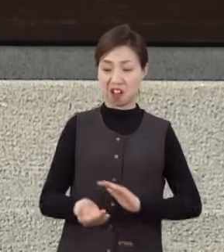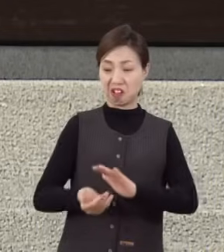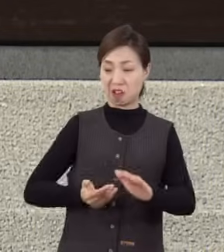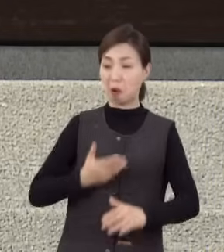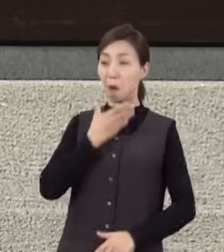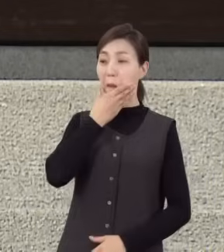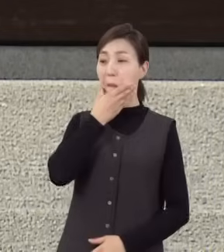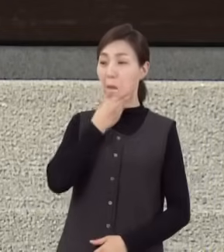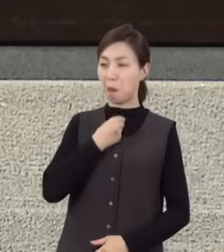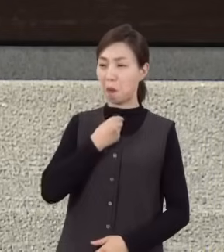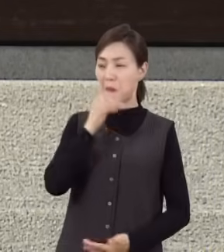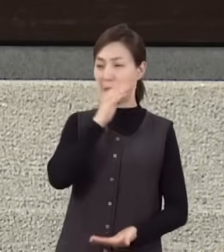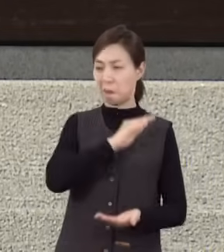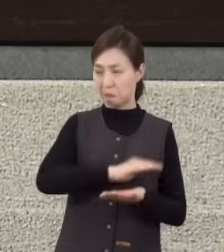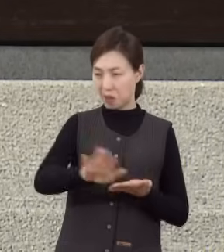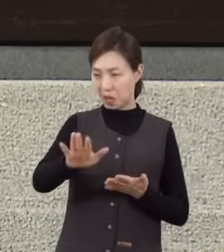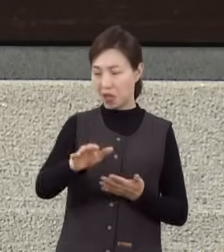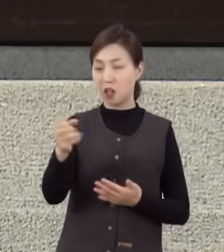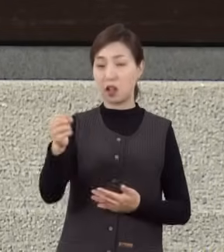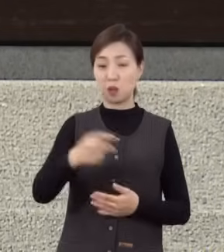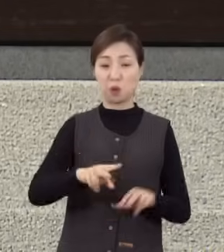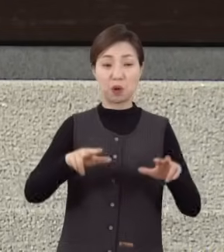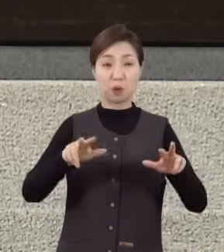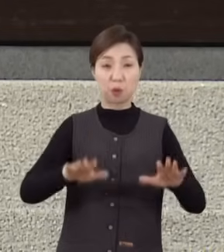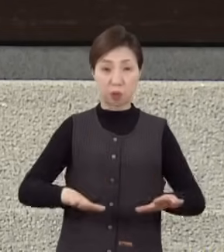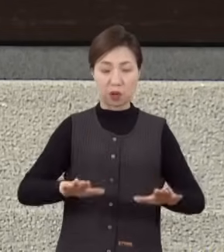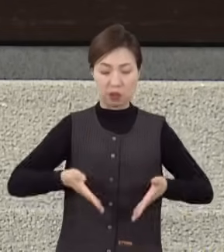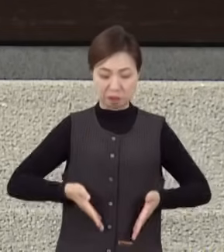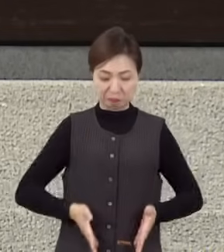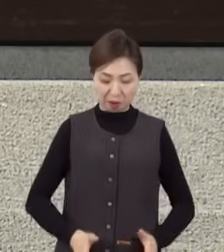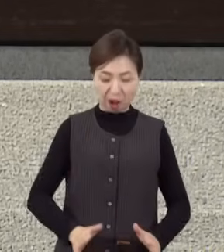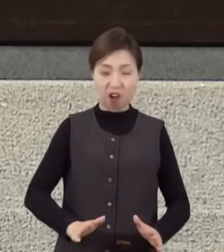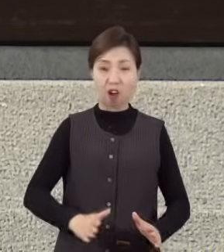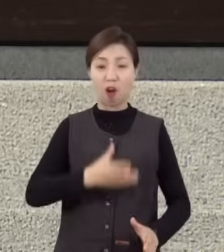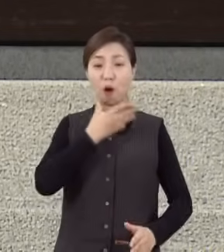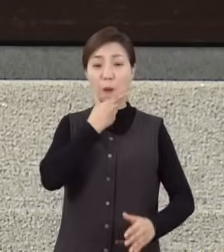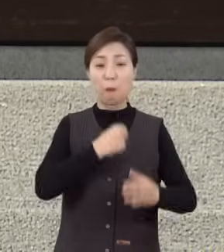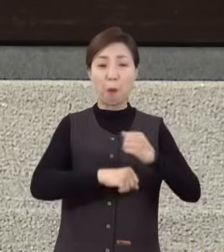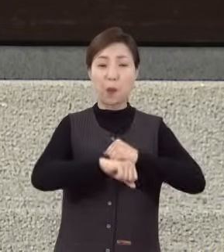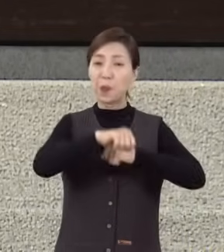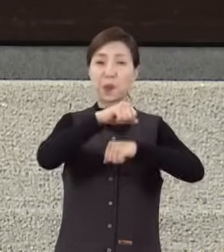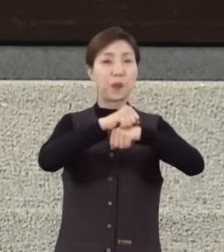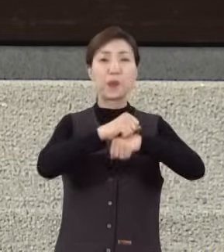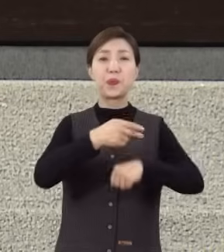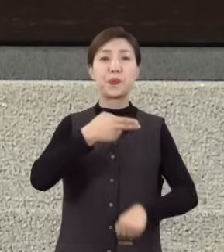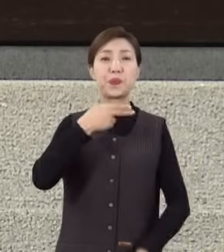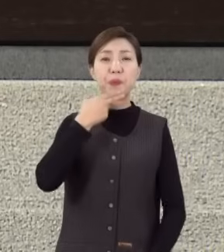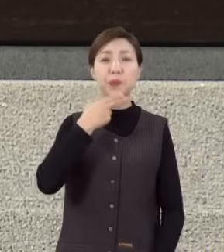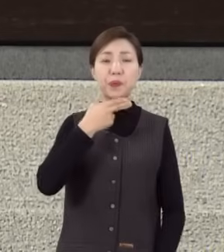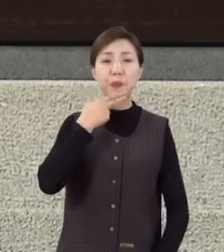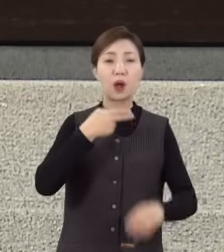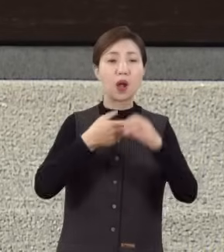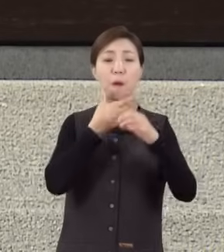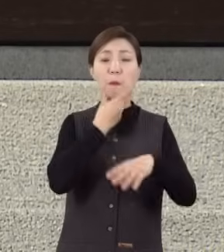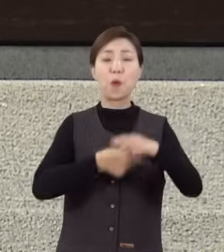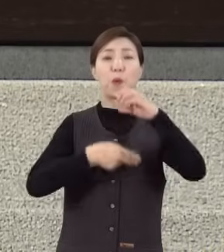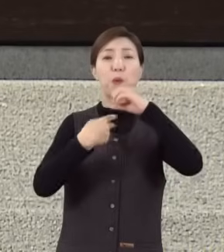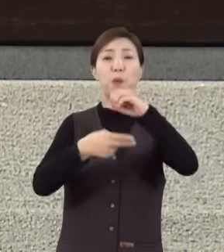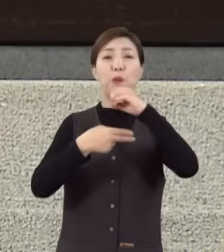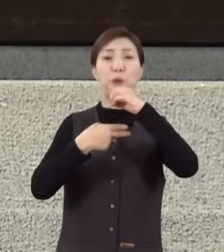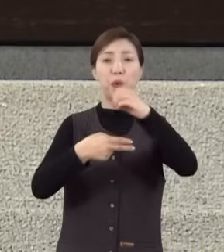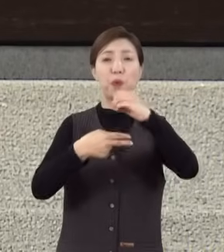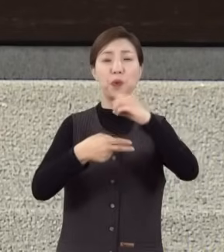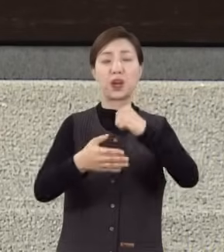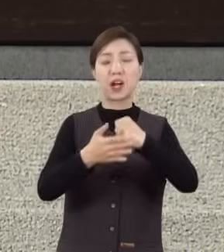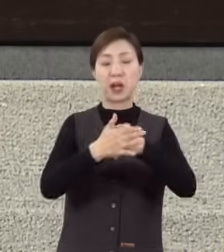지은 복을 다 까먹었기 때문에, 지어놓은 뭐가 없기 때문에? 복이 없기 때문에.